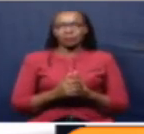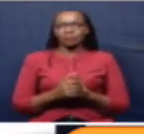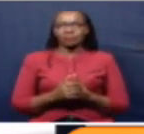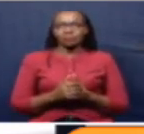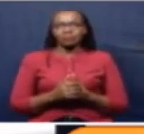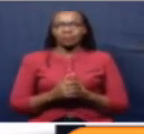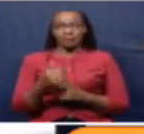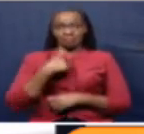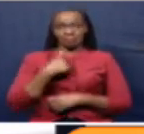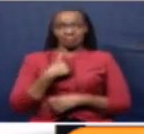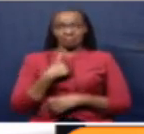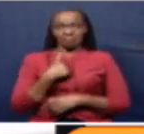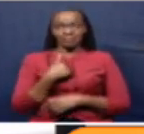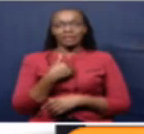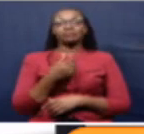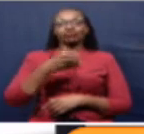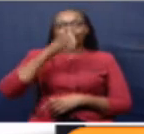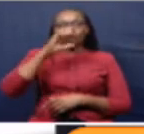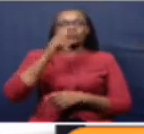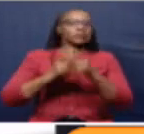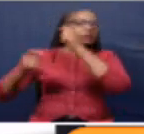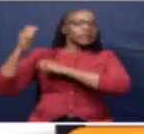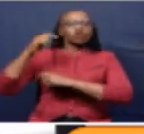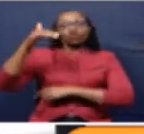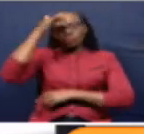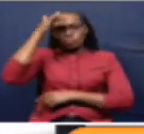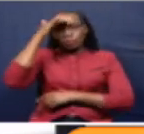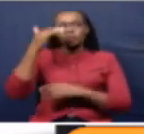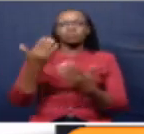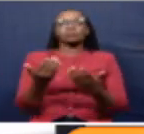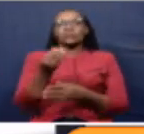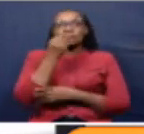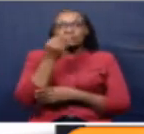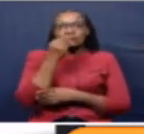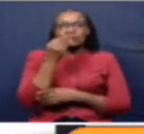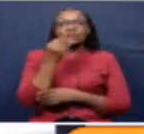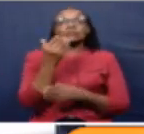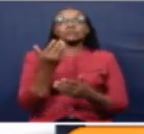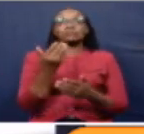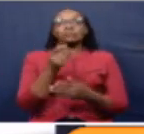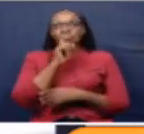Mimi nimekunywa busa, alafu nimekula isindu, chiswa. Alafu nataka